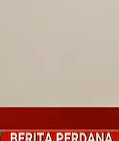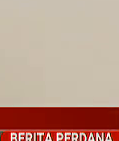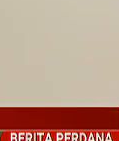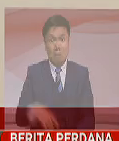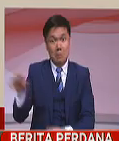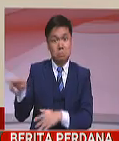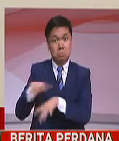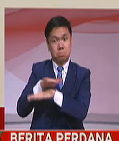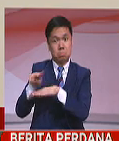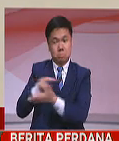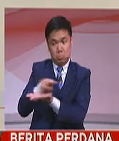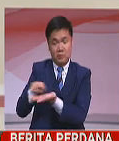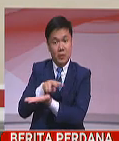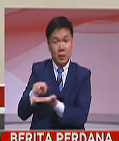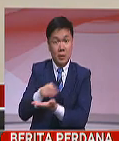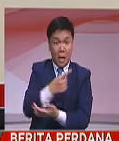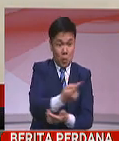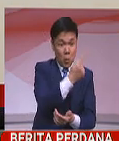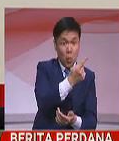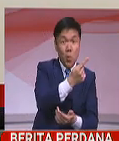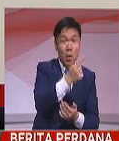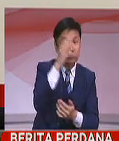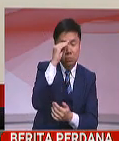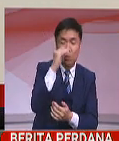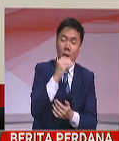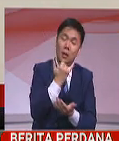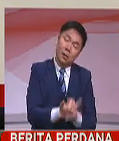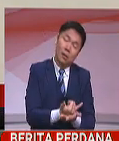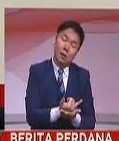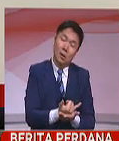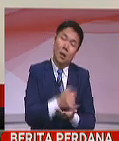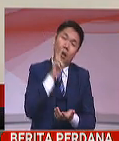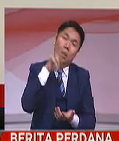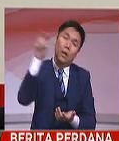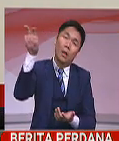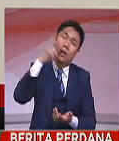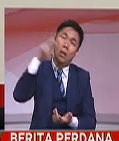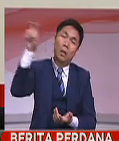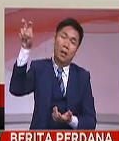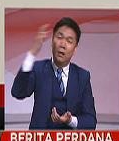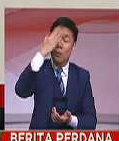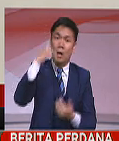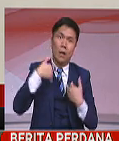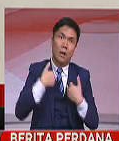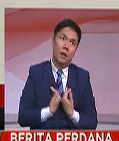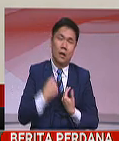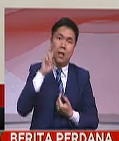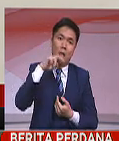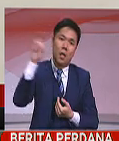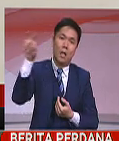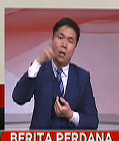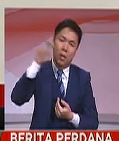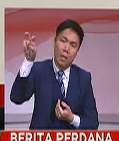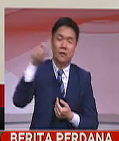Itulah video memaparkan seorang lelaki sedang nyenyak tidur di atas tilam kerana kepenatan ketika